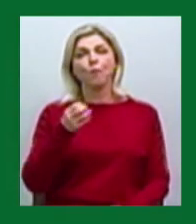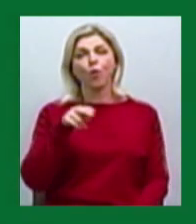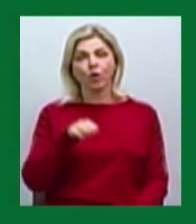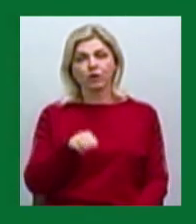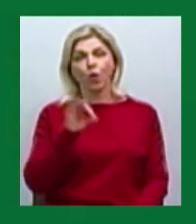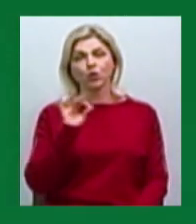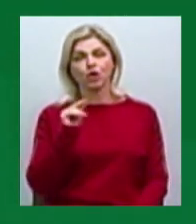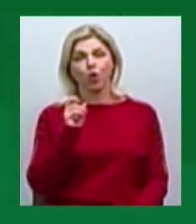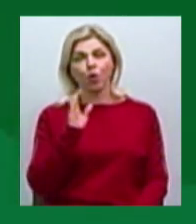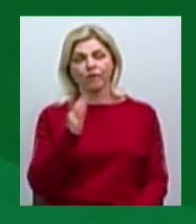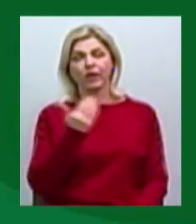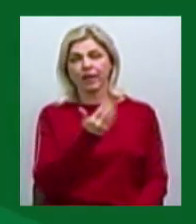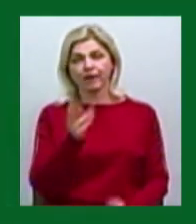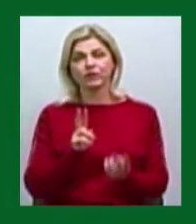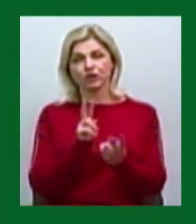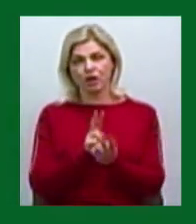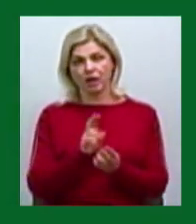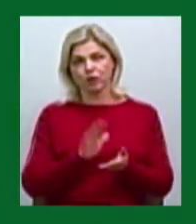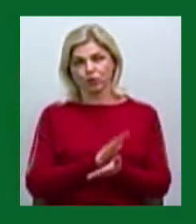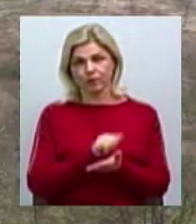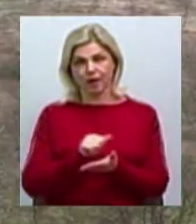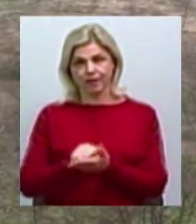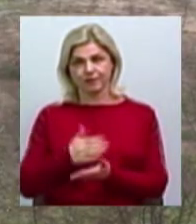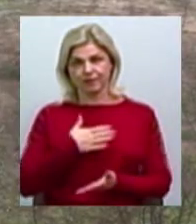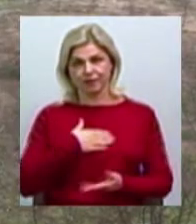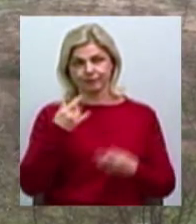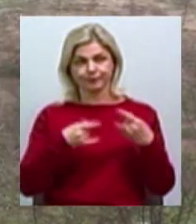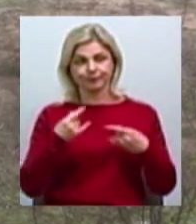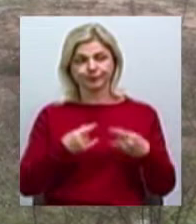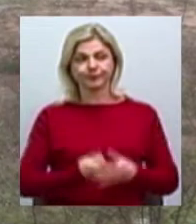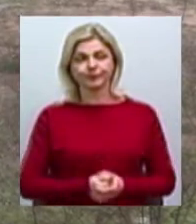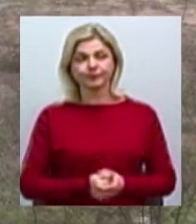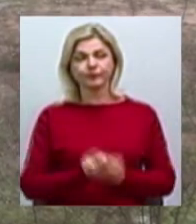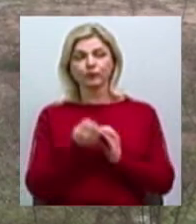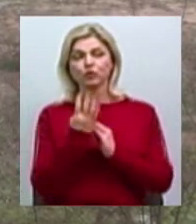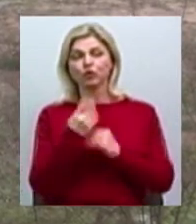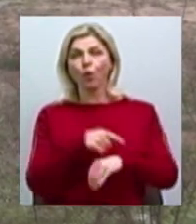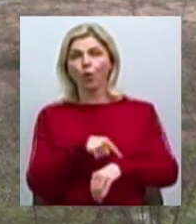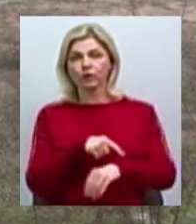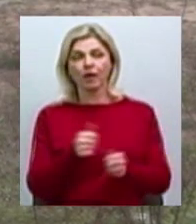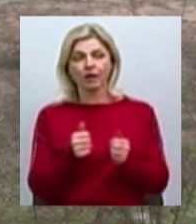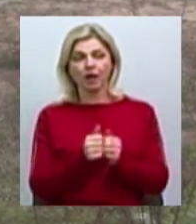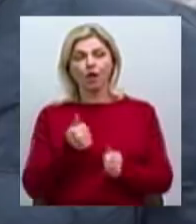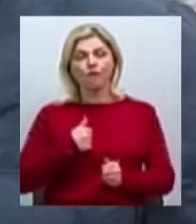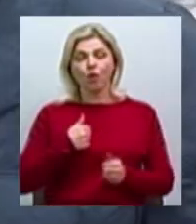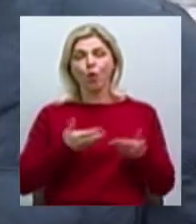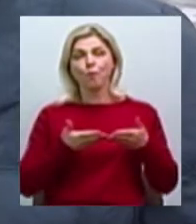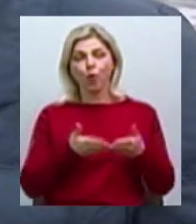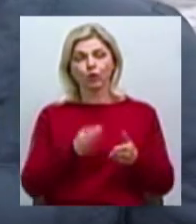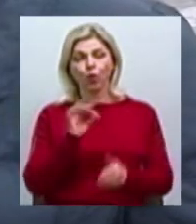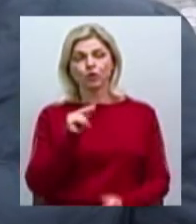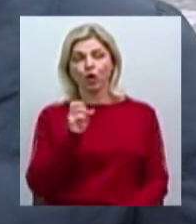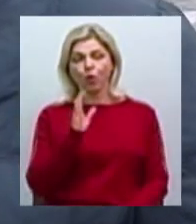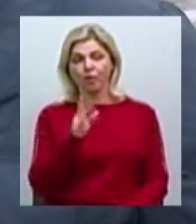Їх зустрічали і кореспонденти Суспільного. О 14-й годині поблизу військового порту «Очаків» почали